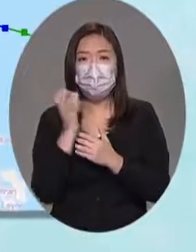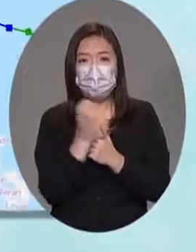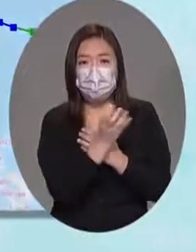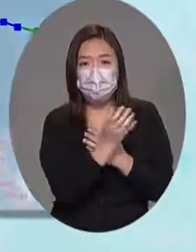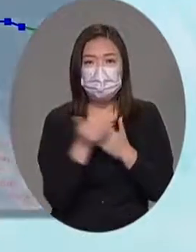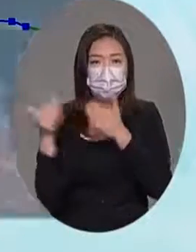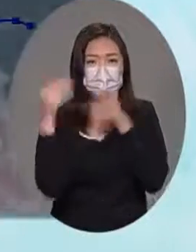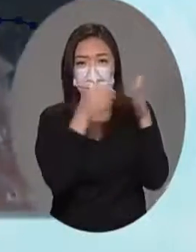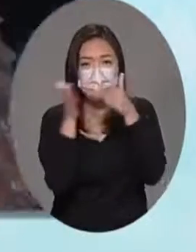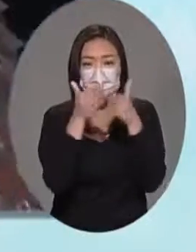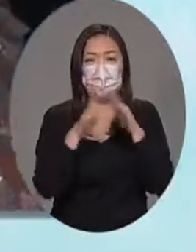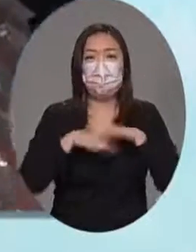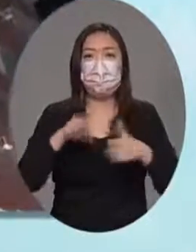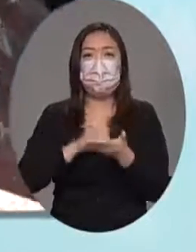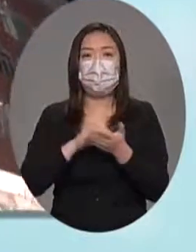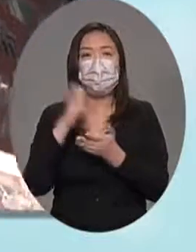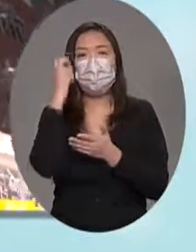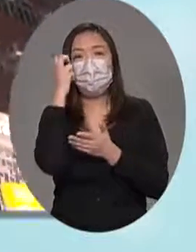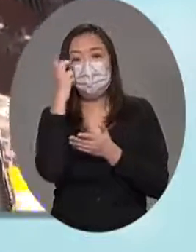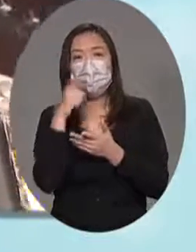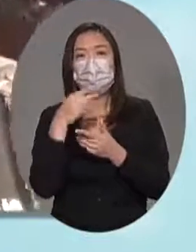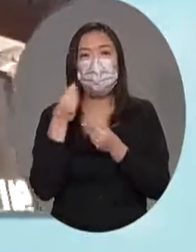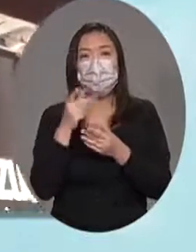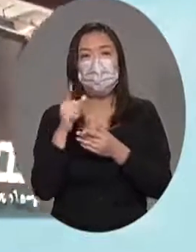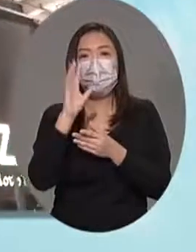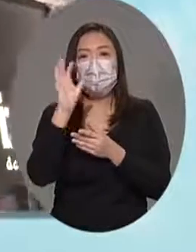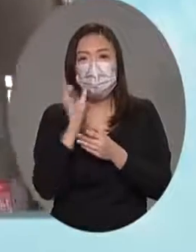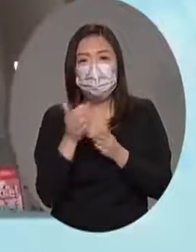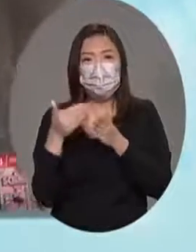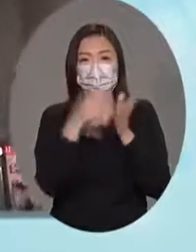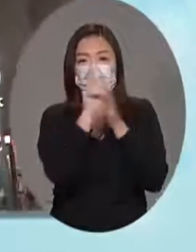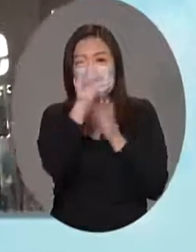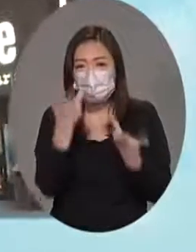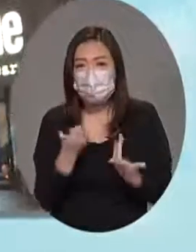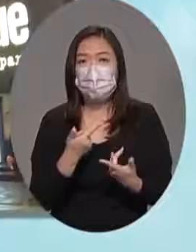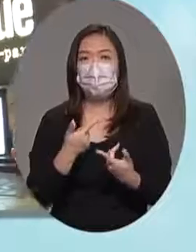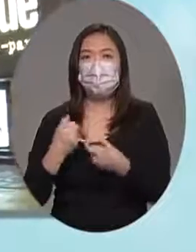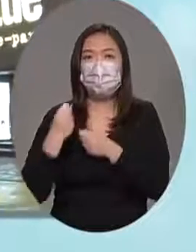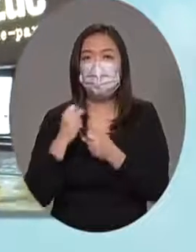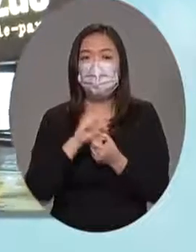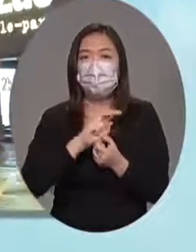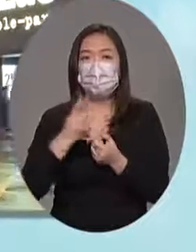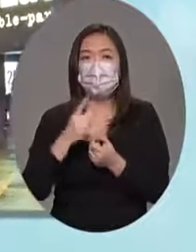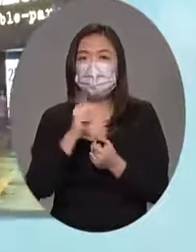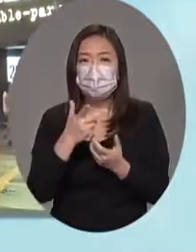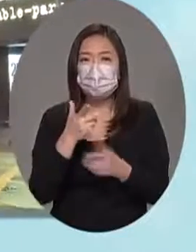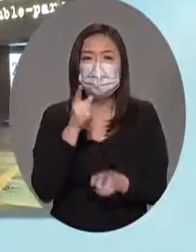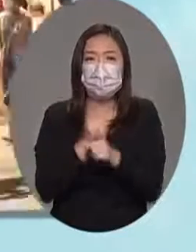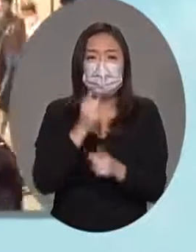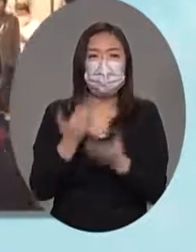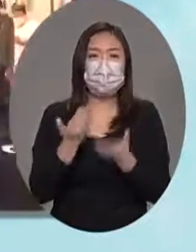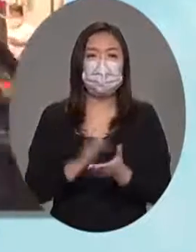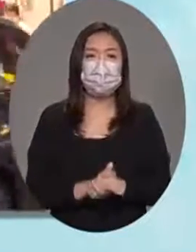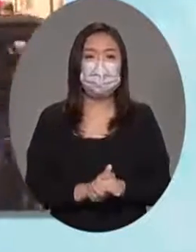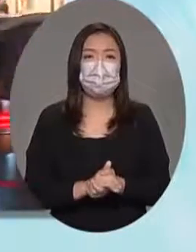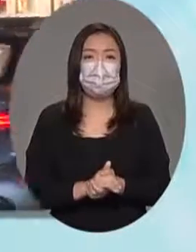喺移動方面嚟講，預測工具對於掌握佢嗰個移動啊同埋個強度變化嚟講咧，可能係較為準確啲。我哋